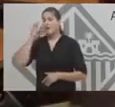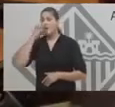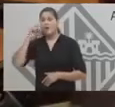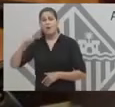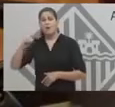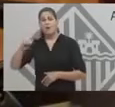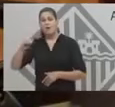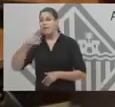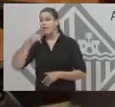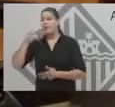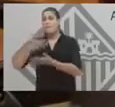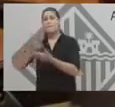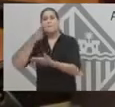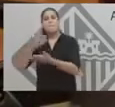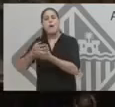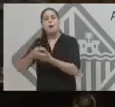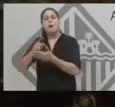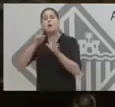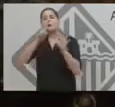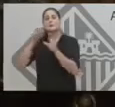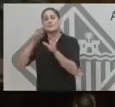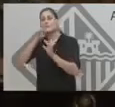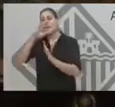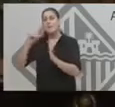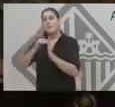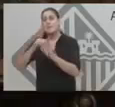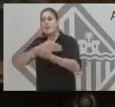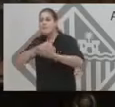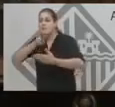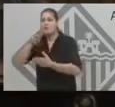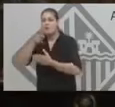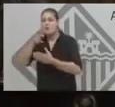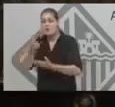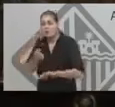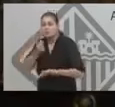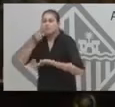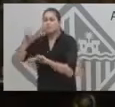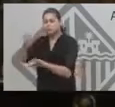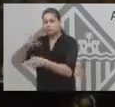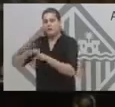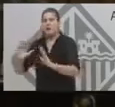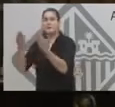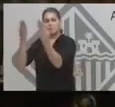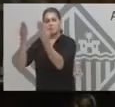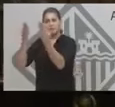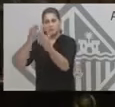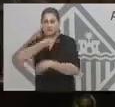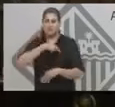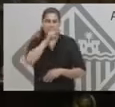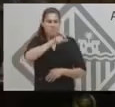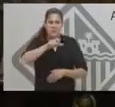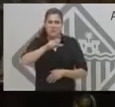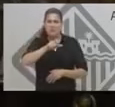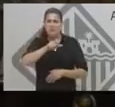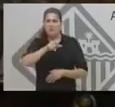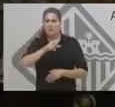va salvar els bancs en 60.000 milions d'euros. Una autèntica vergonya nacional. Aquí som el govern de la gent i mirant per la gent, i aquí